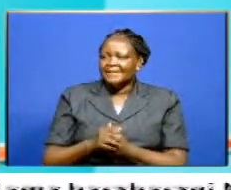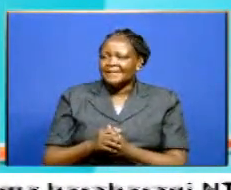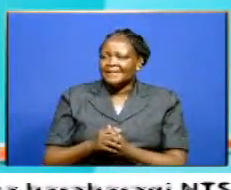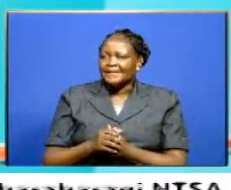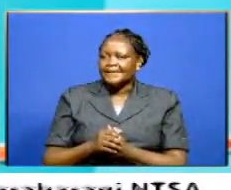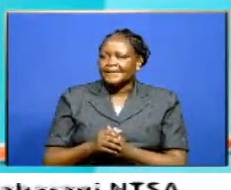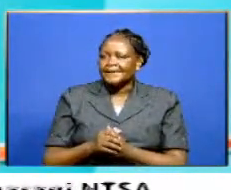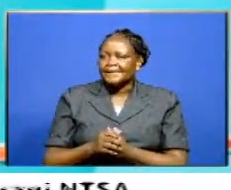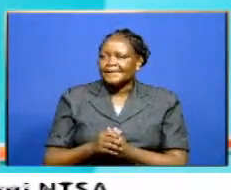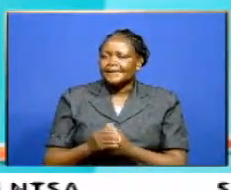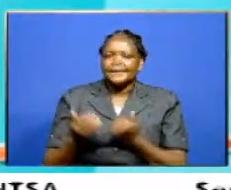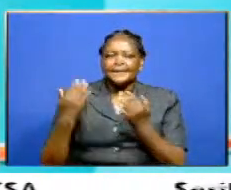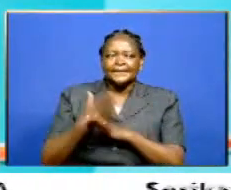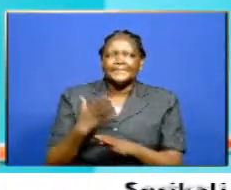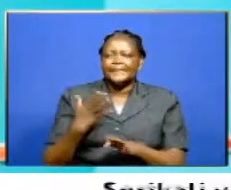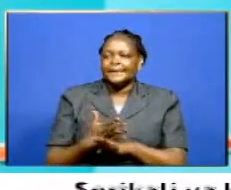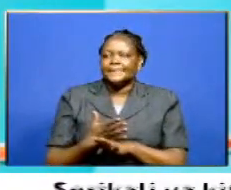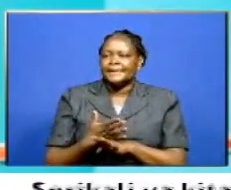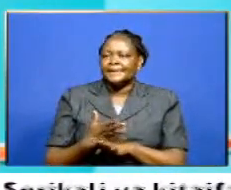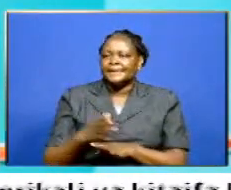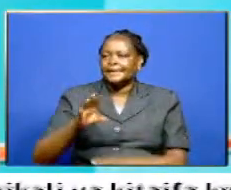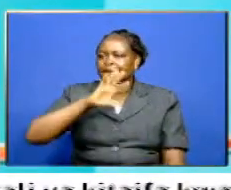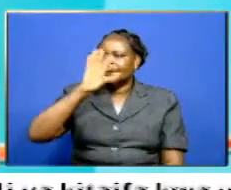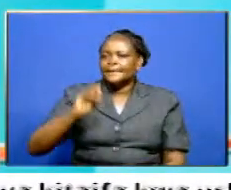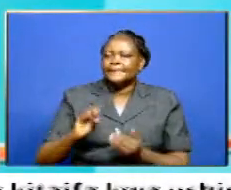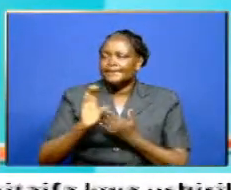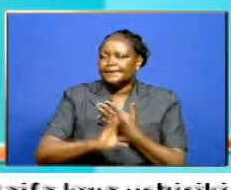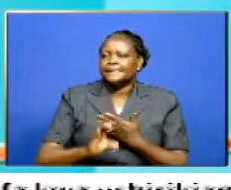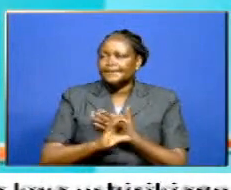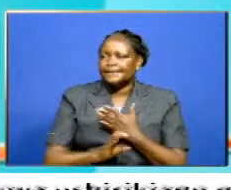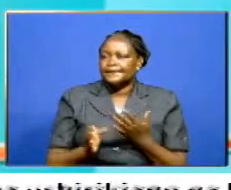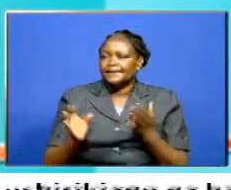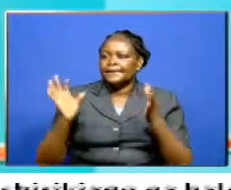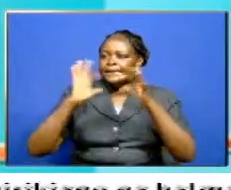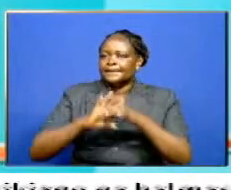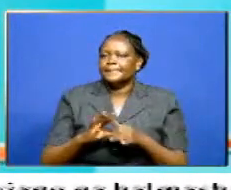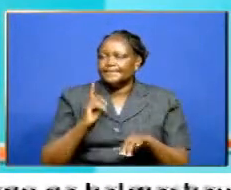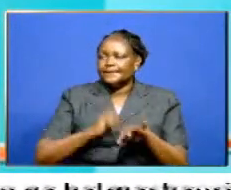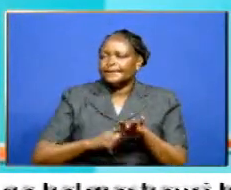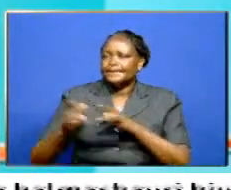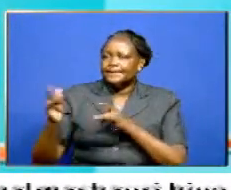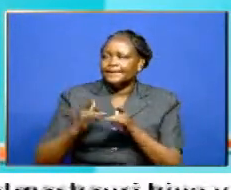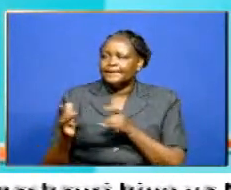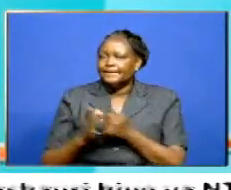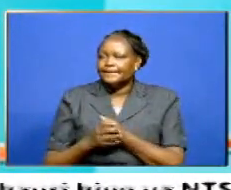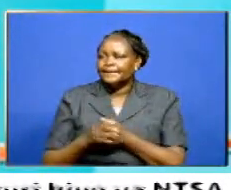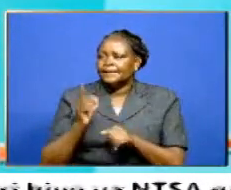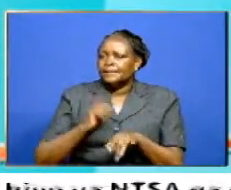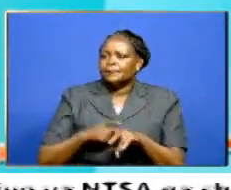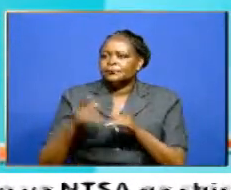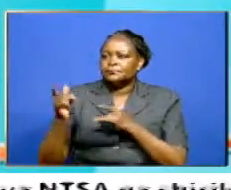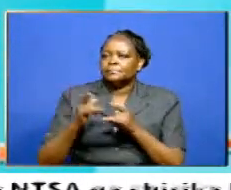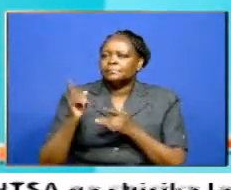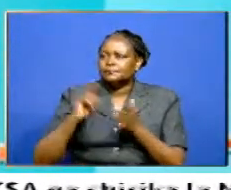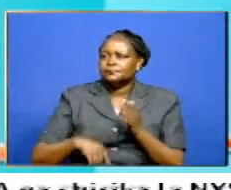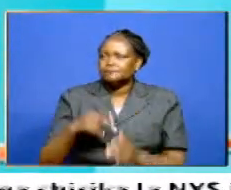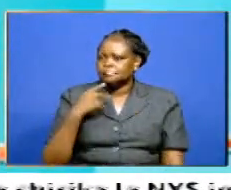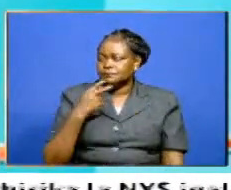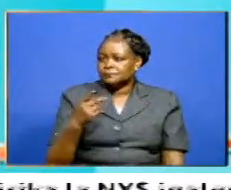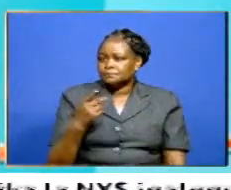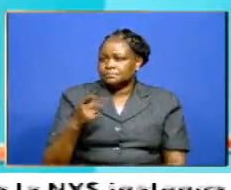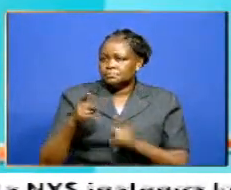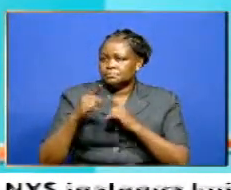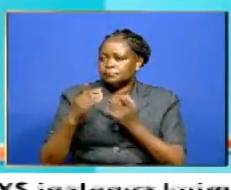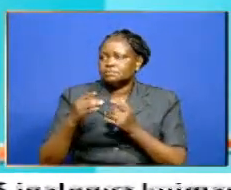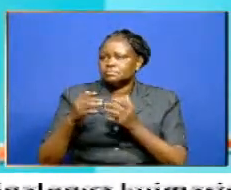ina surpass GDP ya African countries combined. Ukitazama jinsi alivyosema America,